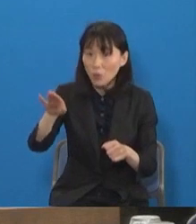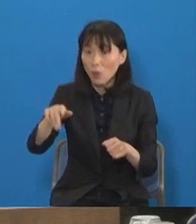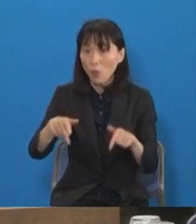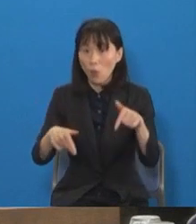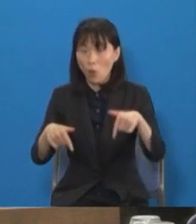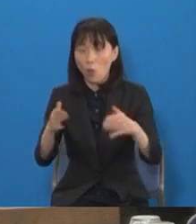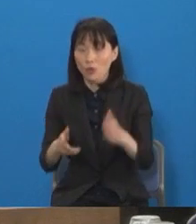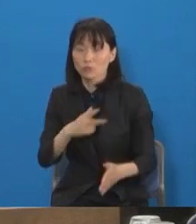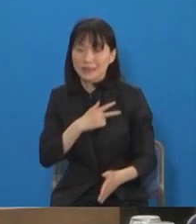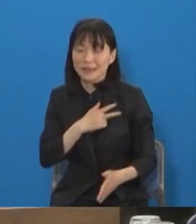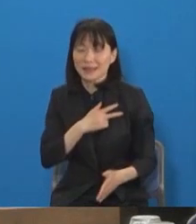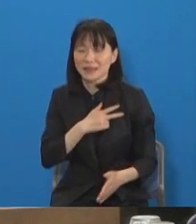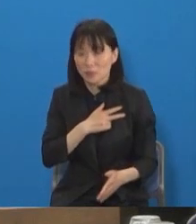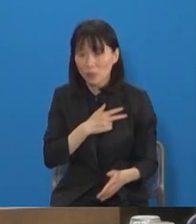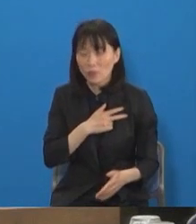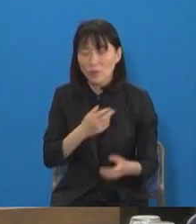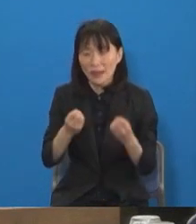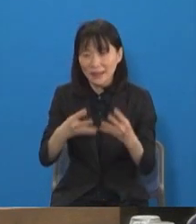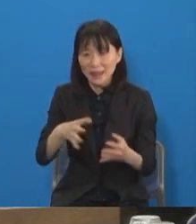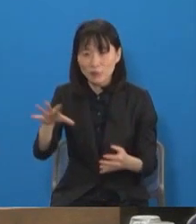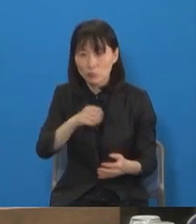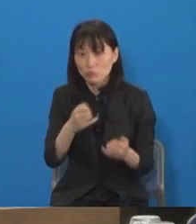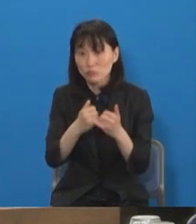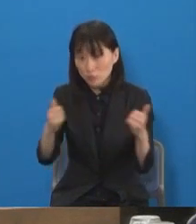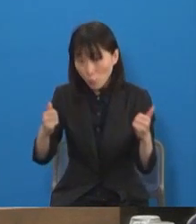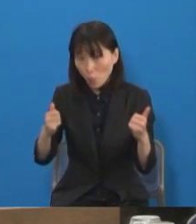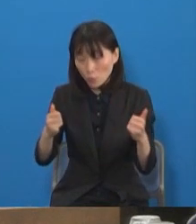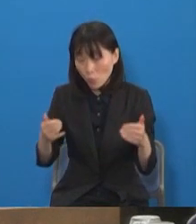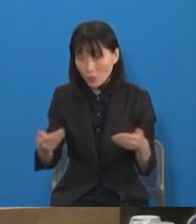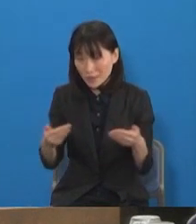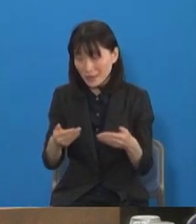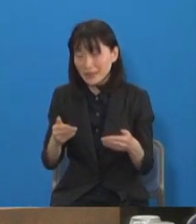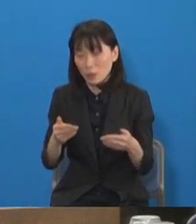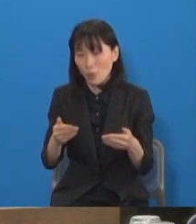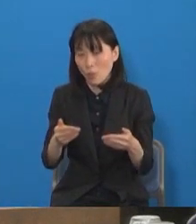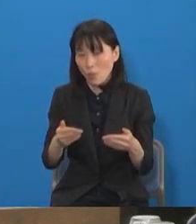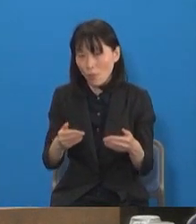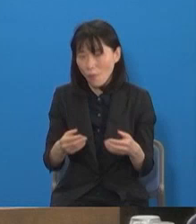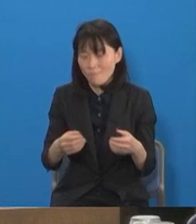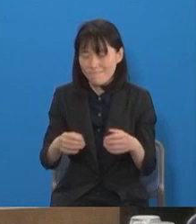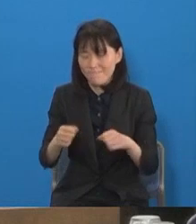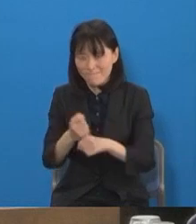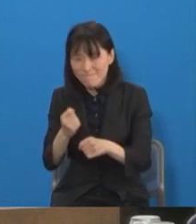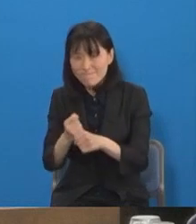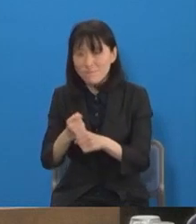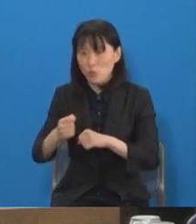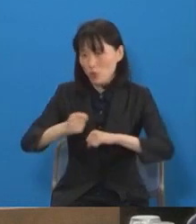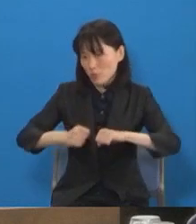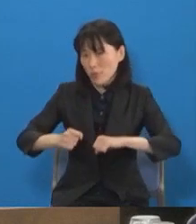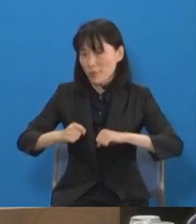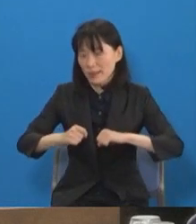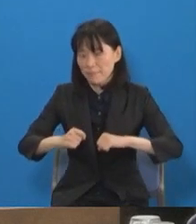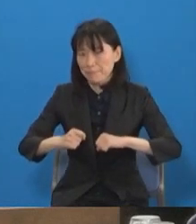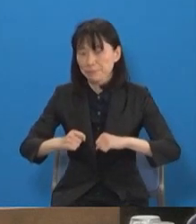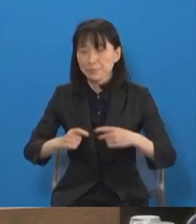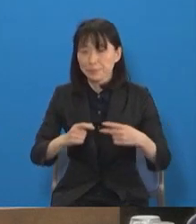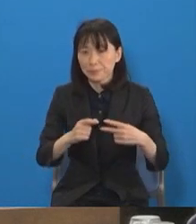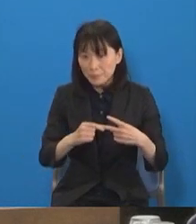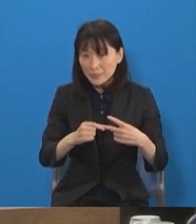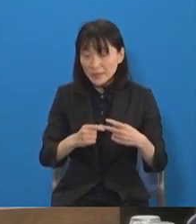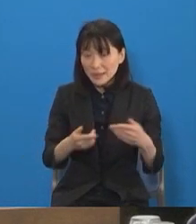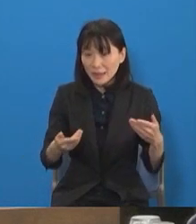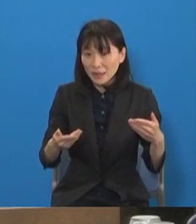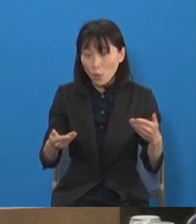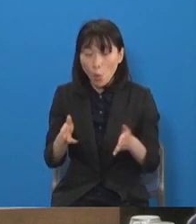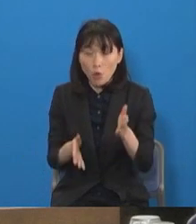資格の新規取得者確保事業による新たな保育人材を創出する取り組み、保育士の職場